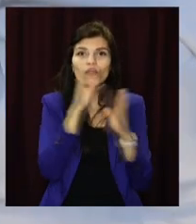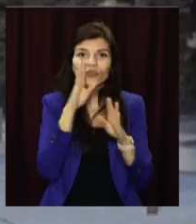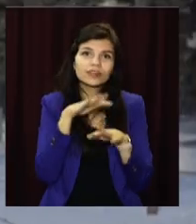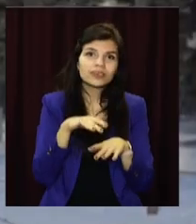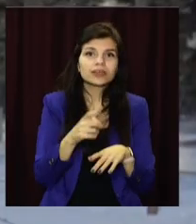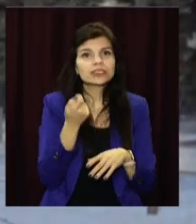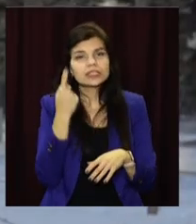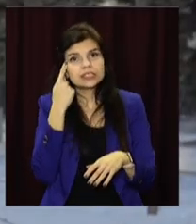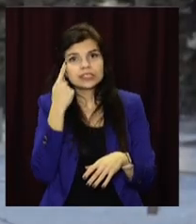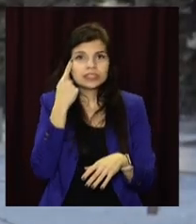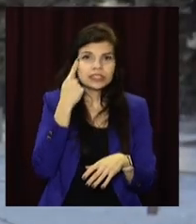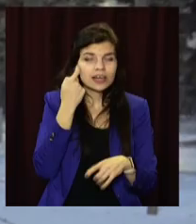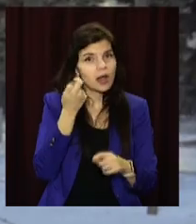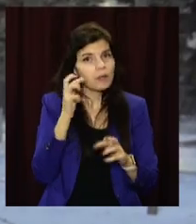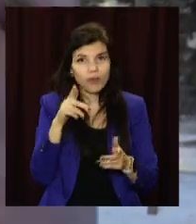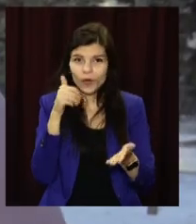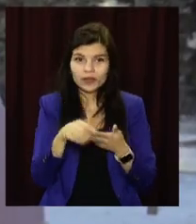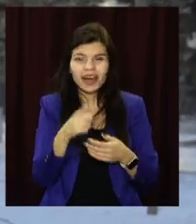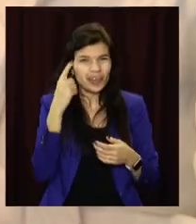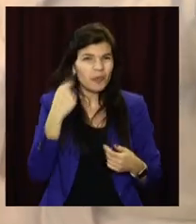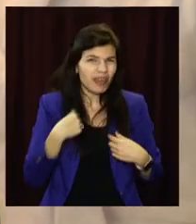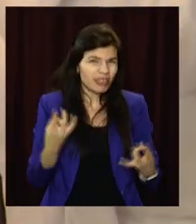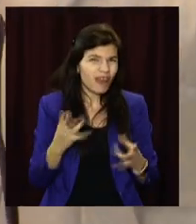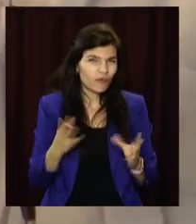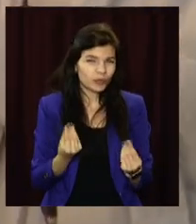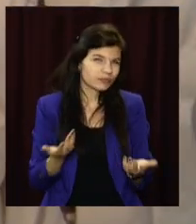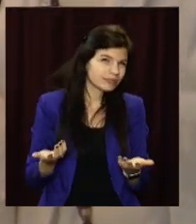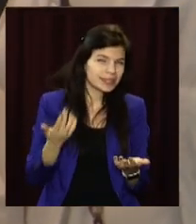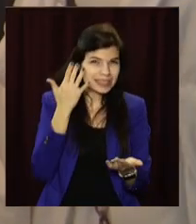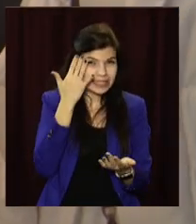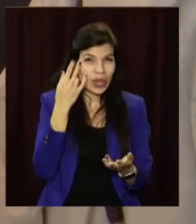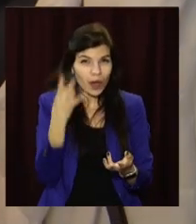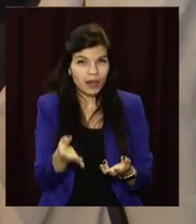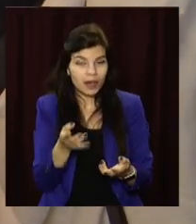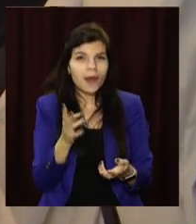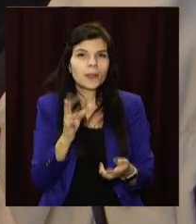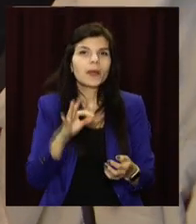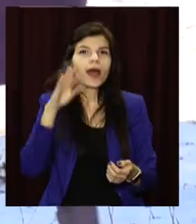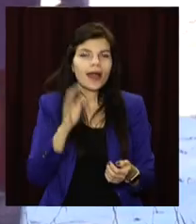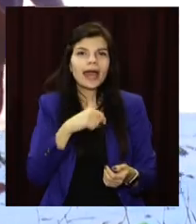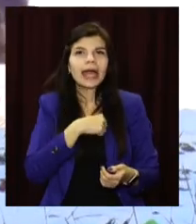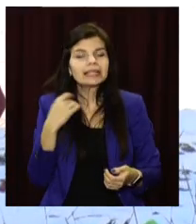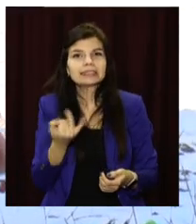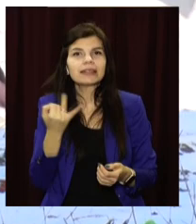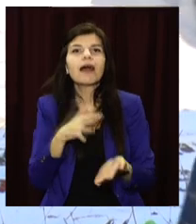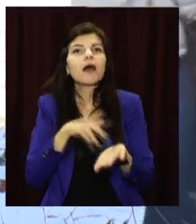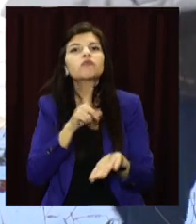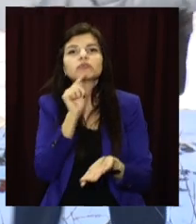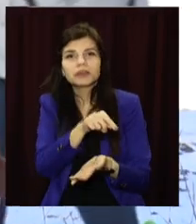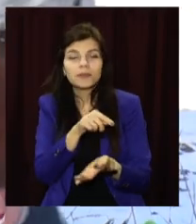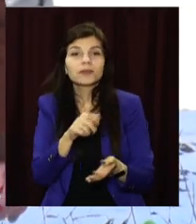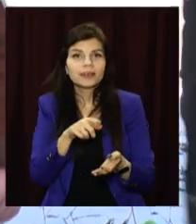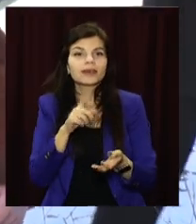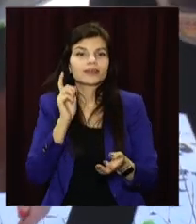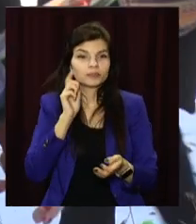відмовилася. Їду, думаю, оно мені надо вообще. Утім, врешті-решт цікавість перемогла. Не вперше крокує історичними місцями